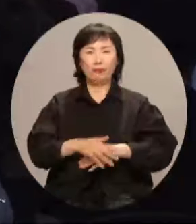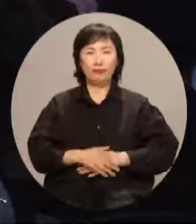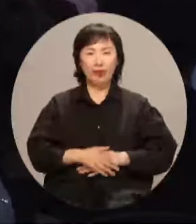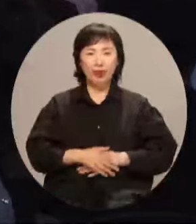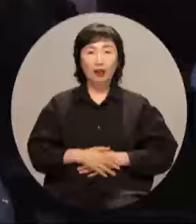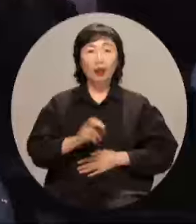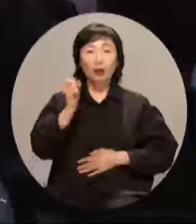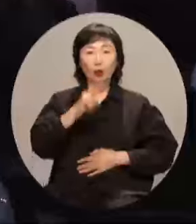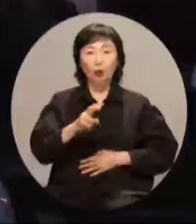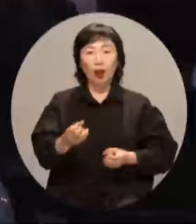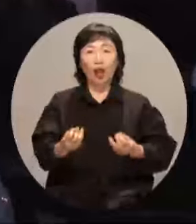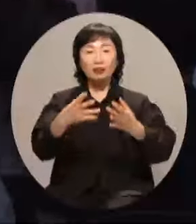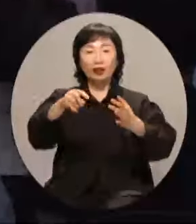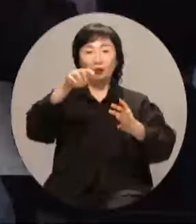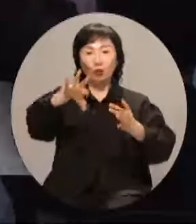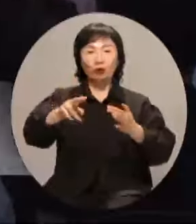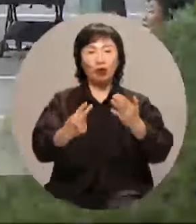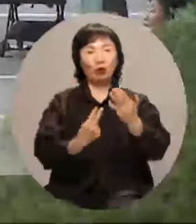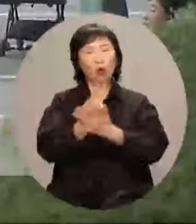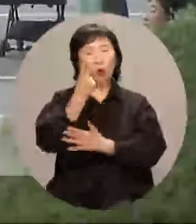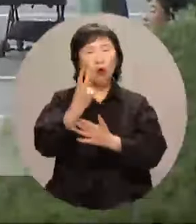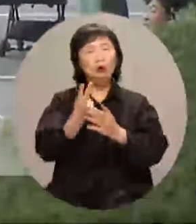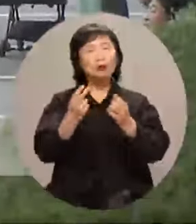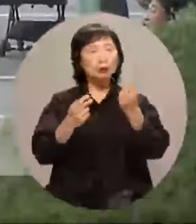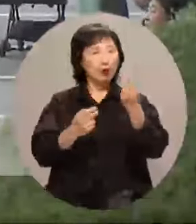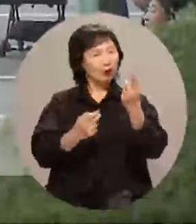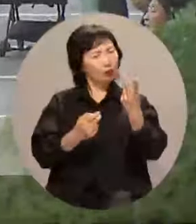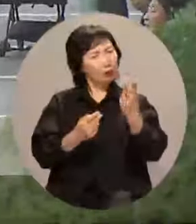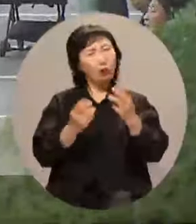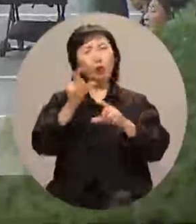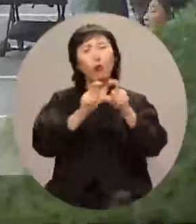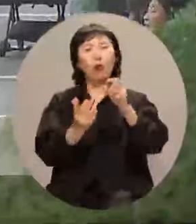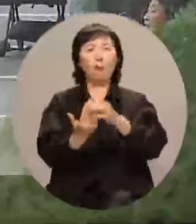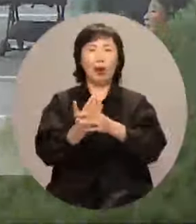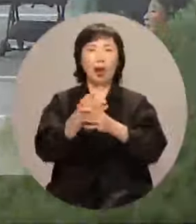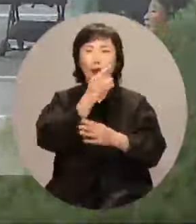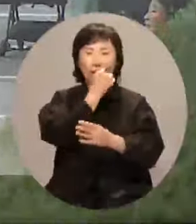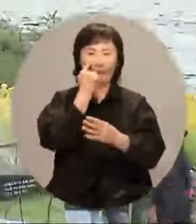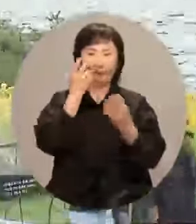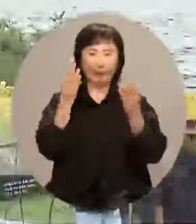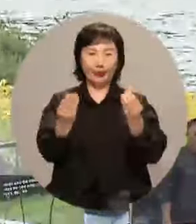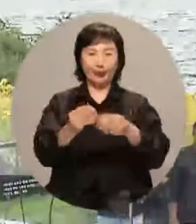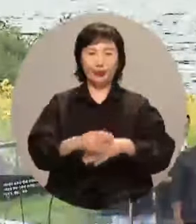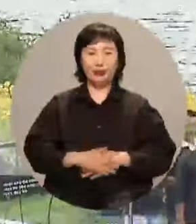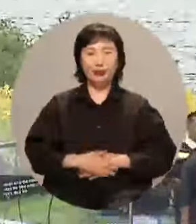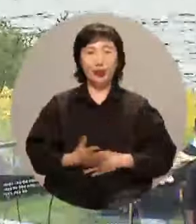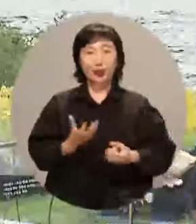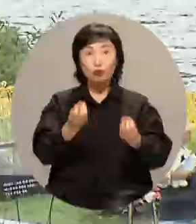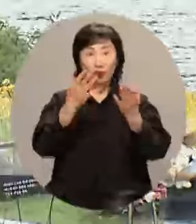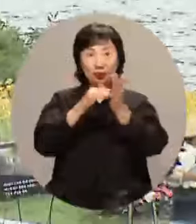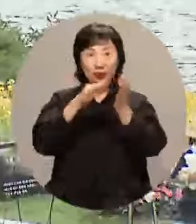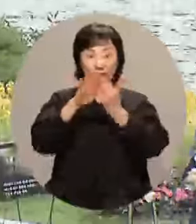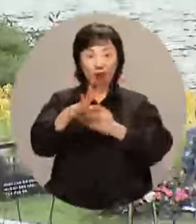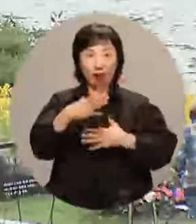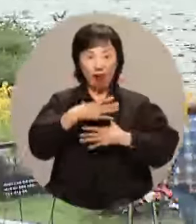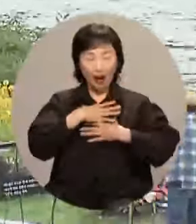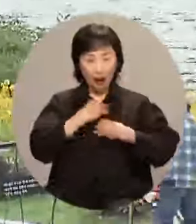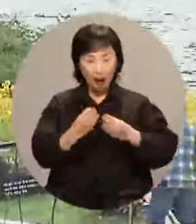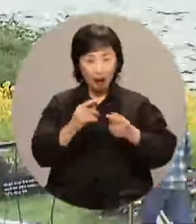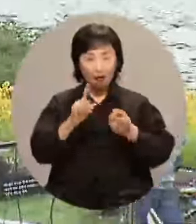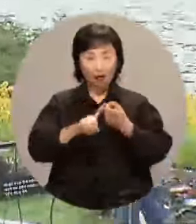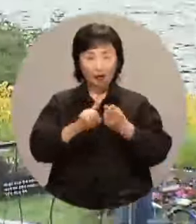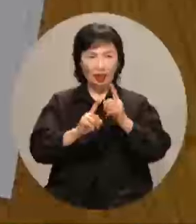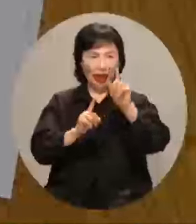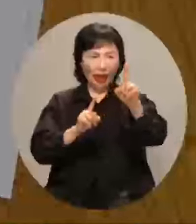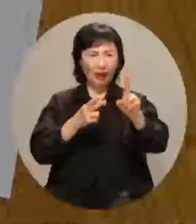축제 기간 행사장 내에서 넘어진 사고가 두 건 더 있었던 것으로 파악됐습니다. 축제가 끝난 뒤 안전사고가 단 한